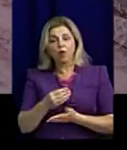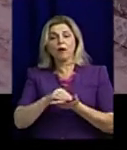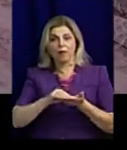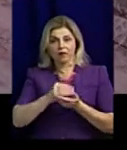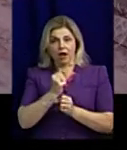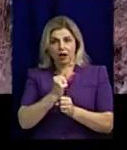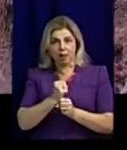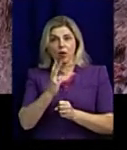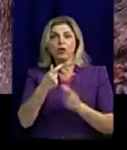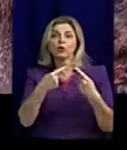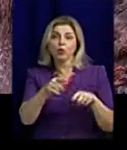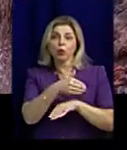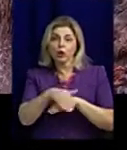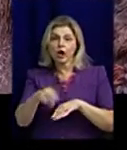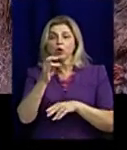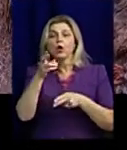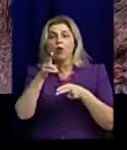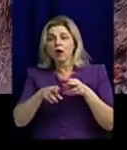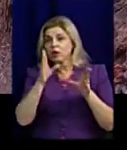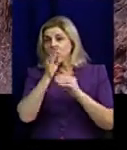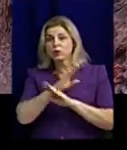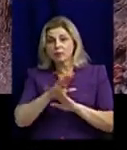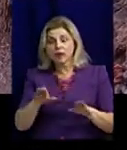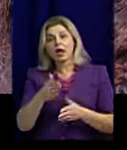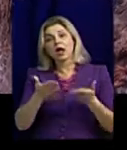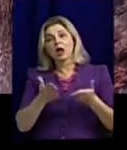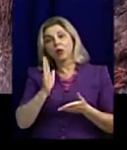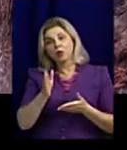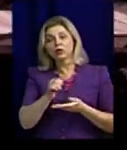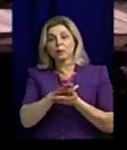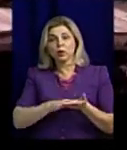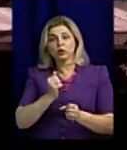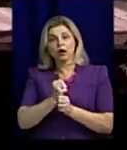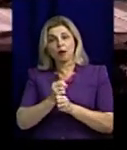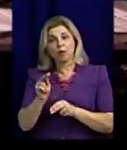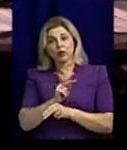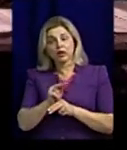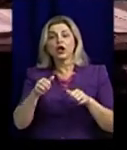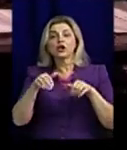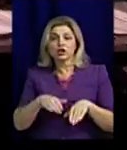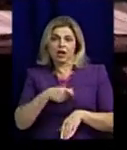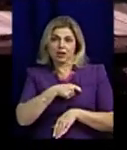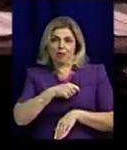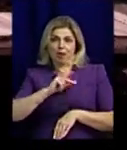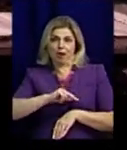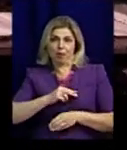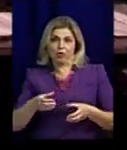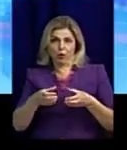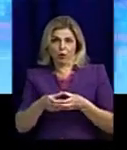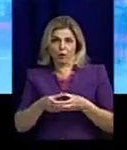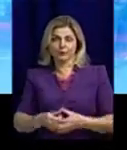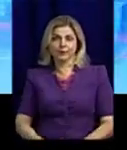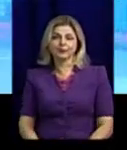вулиці Буревісників, але закінчити їх не встигли. Чи будуть продовжувати роботи, вирішуватиме депутатська робоча група.